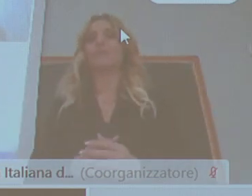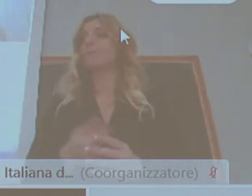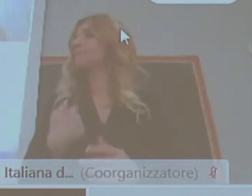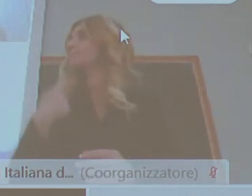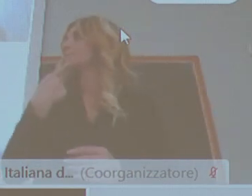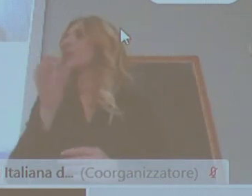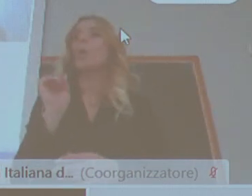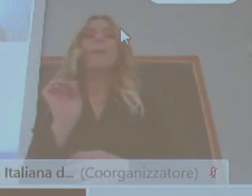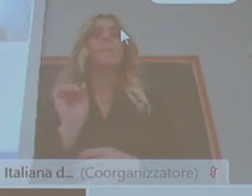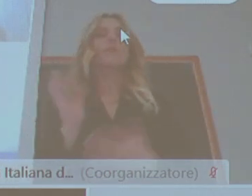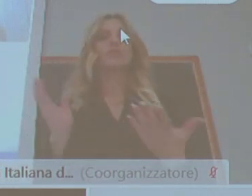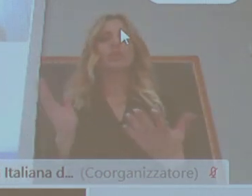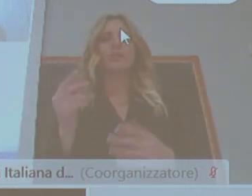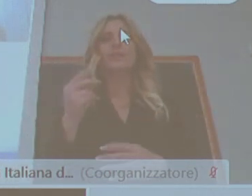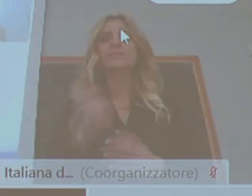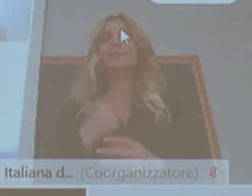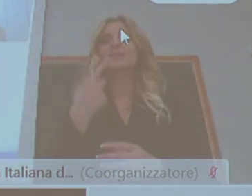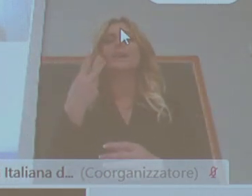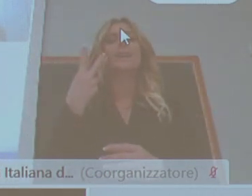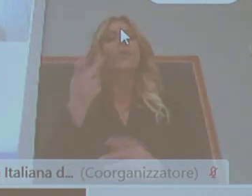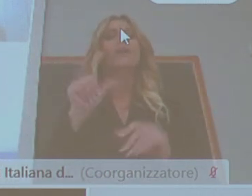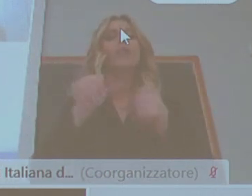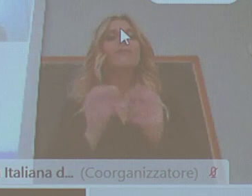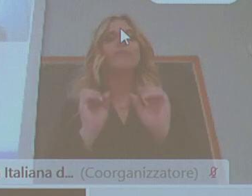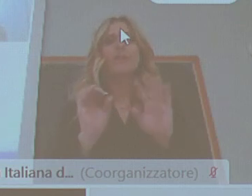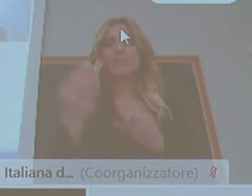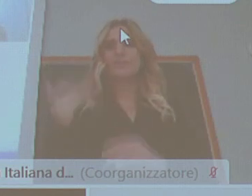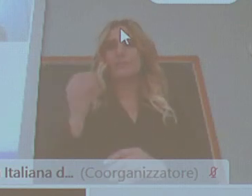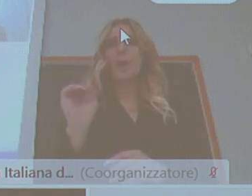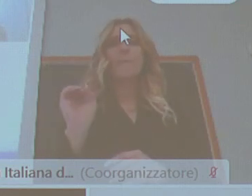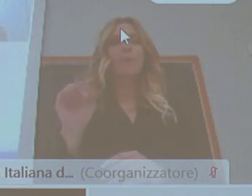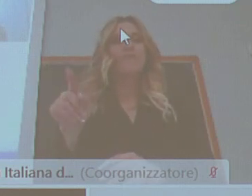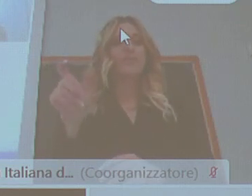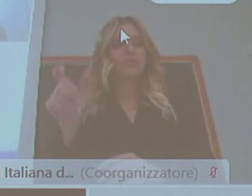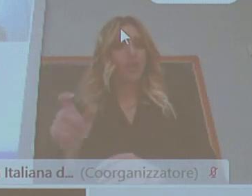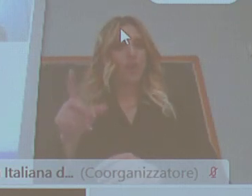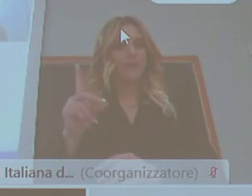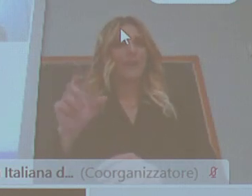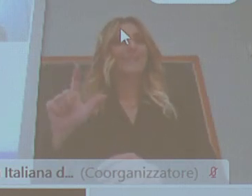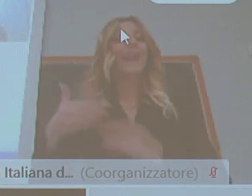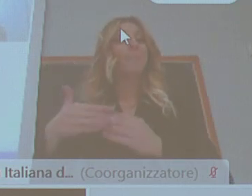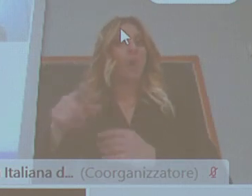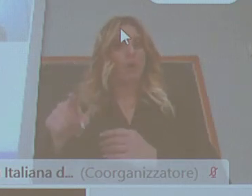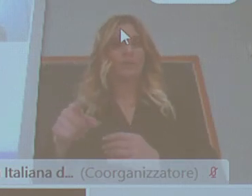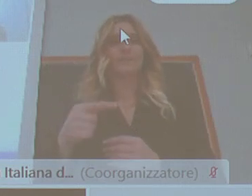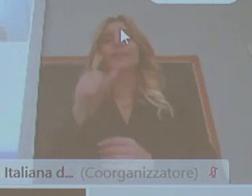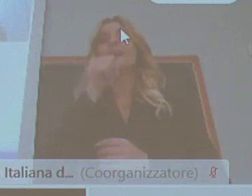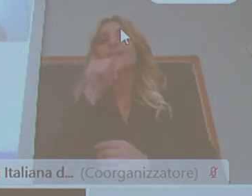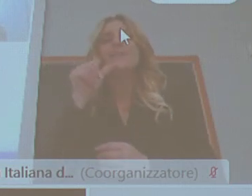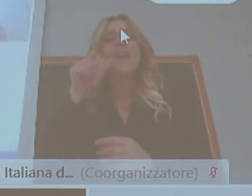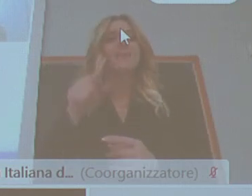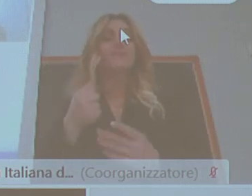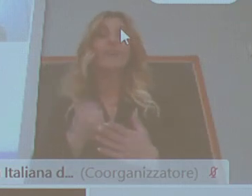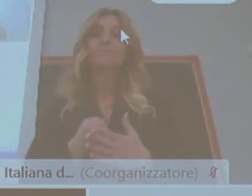della potenziare la formazione, diceva il professor Della Porta, e la professoressa Mandanici diceva potenziare la formazione